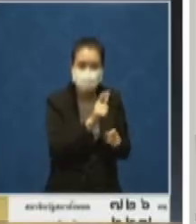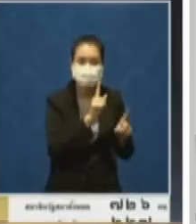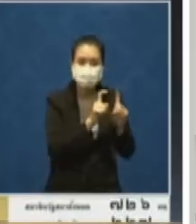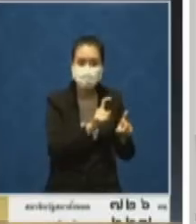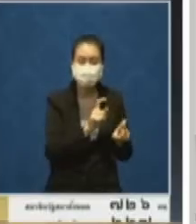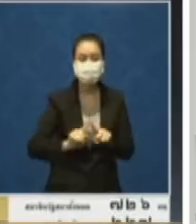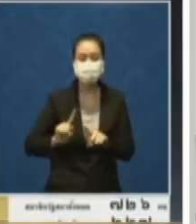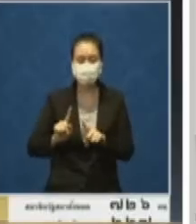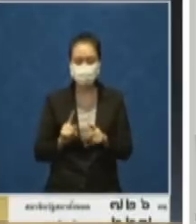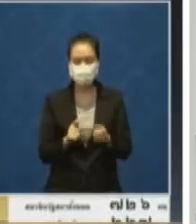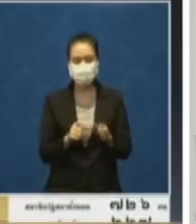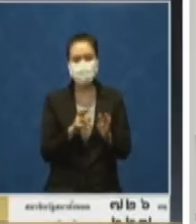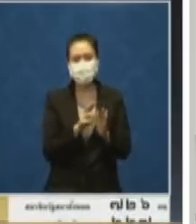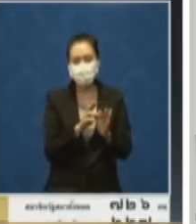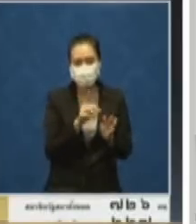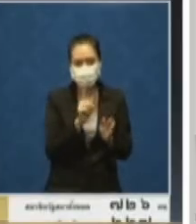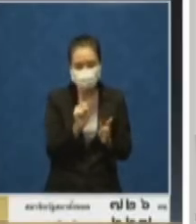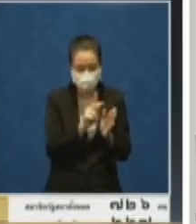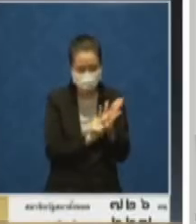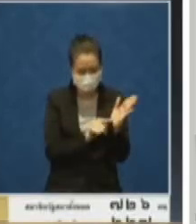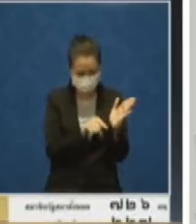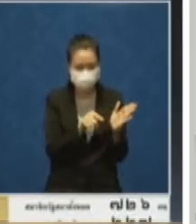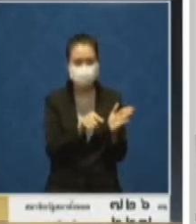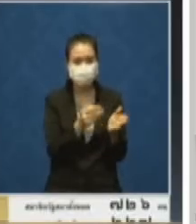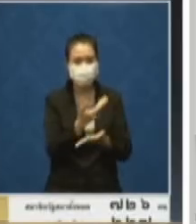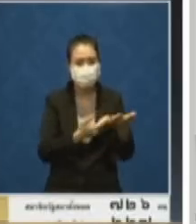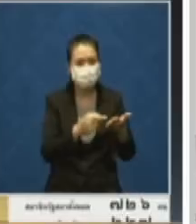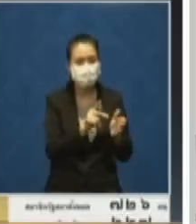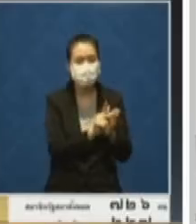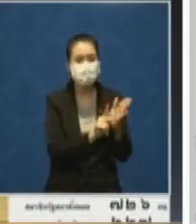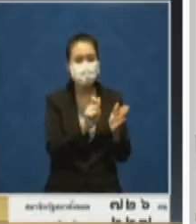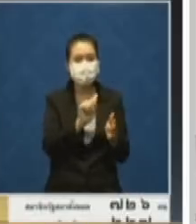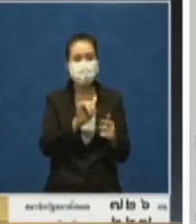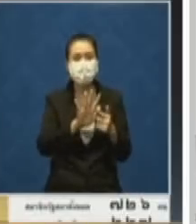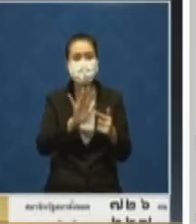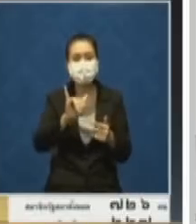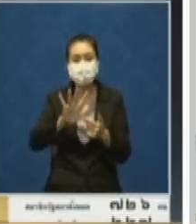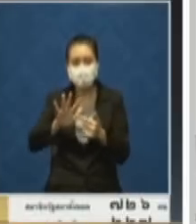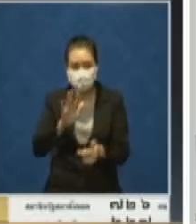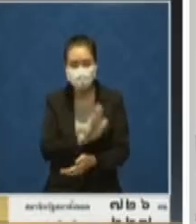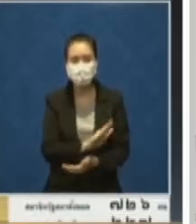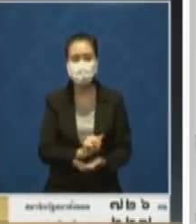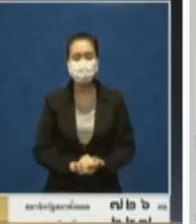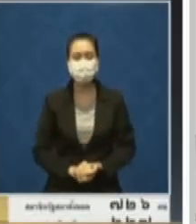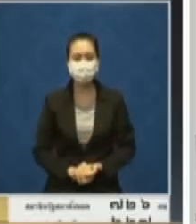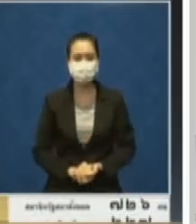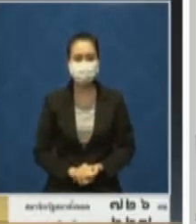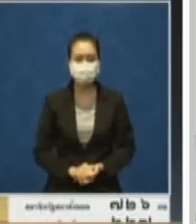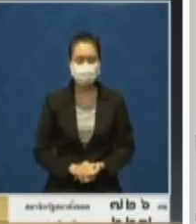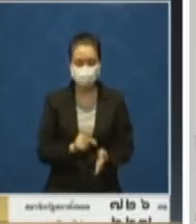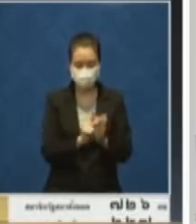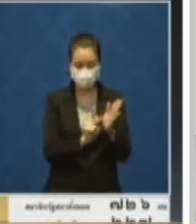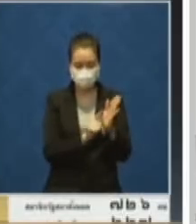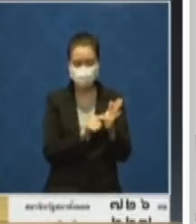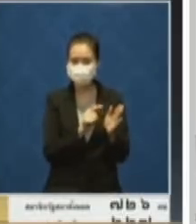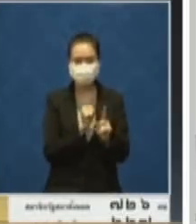ไม่มีเขาเรีก IMPACTนี่ไเี่ย บงเขาคทวันนี้ฟังใอภิพลายทเขาบอกว่าเขาจับกลุผกทำคามผิ